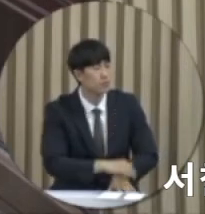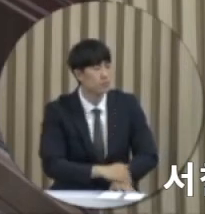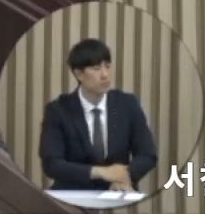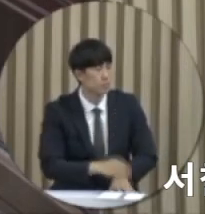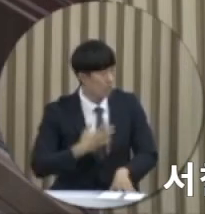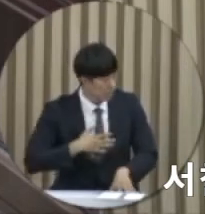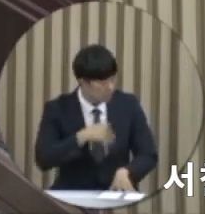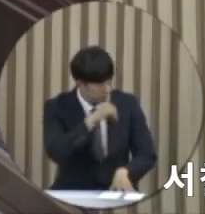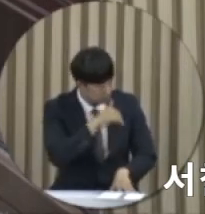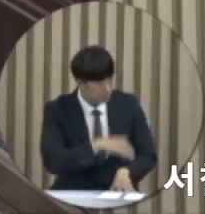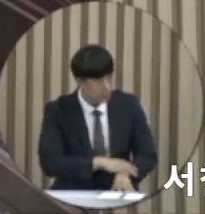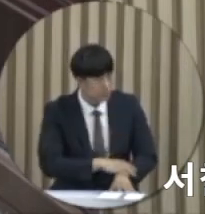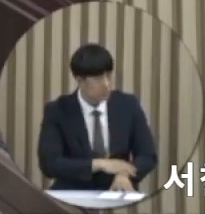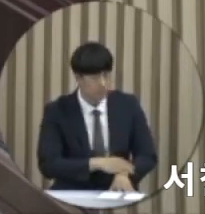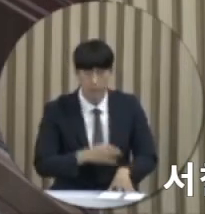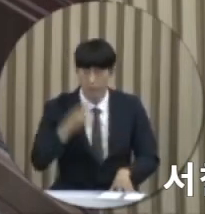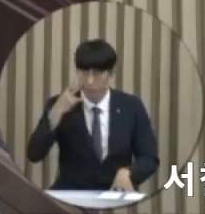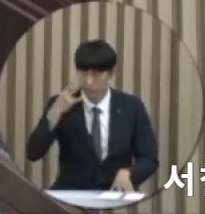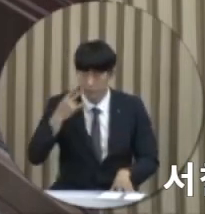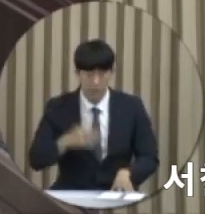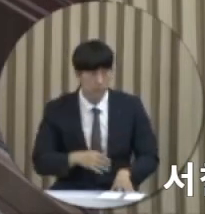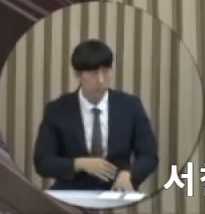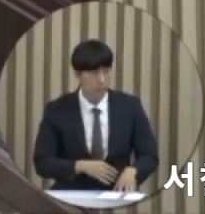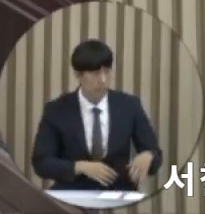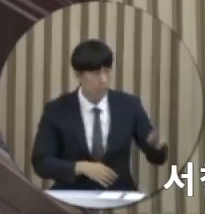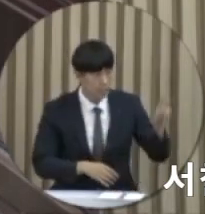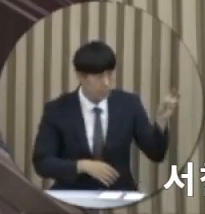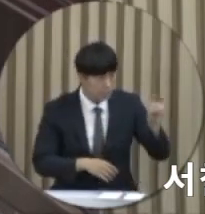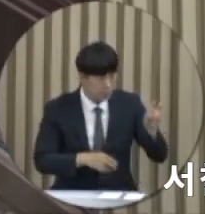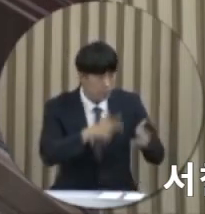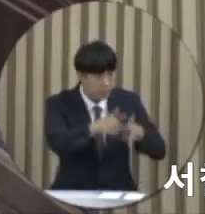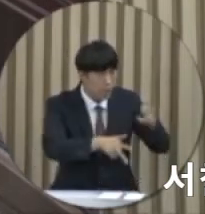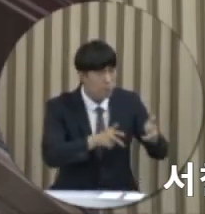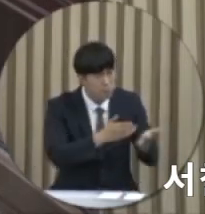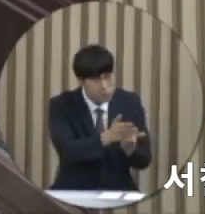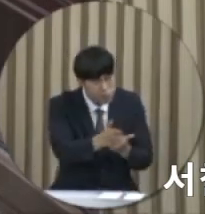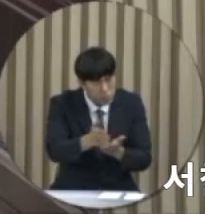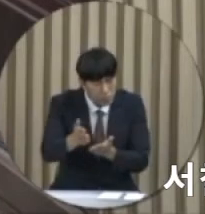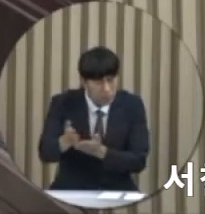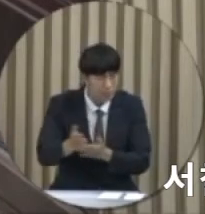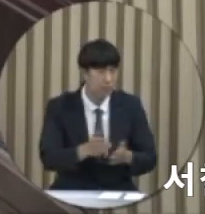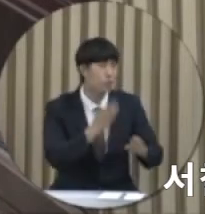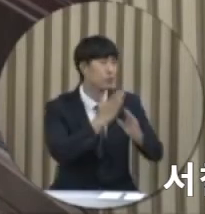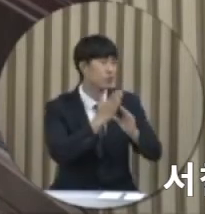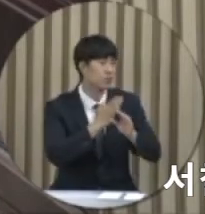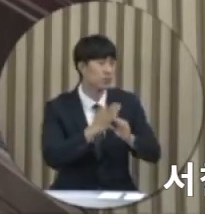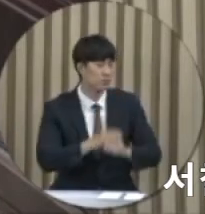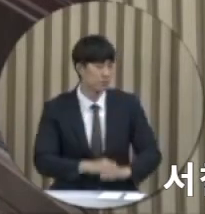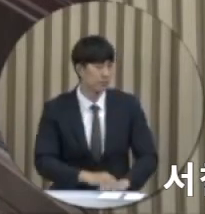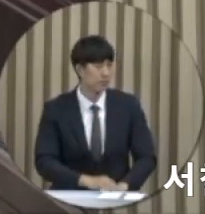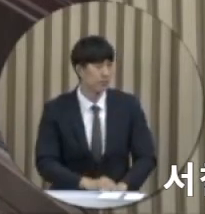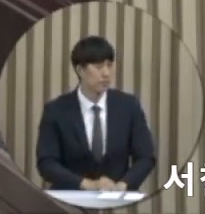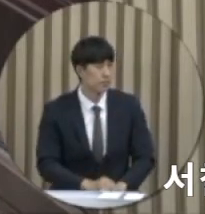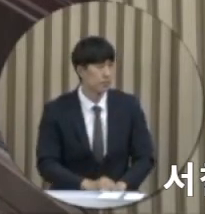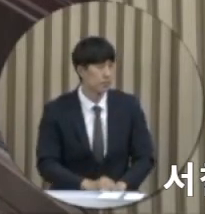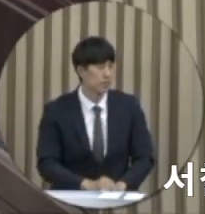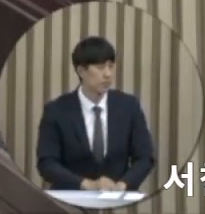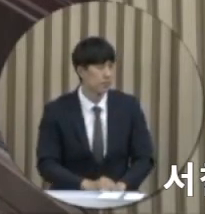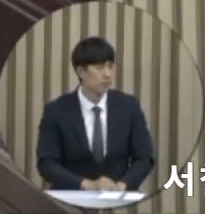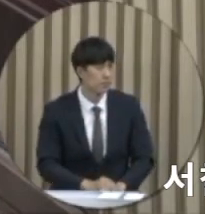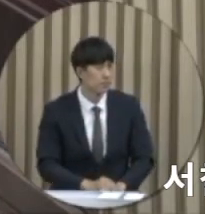알고 계시죠? 네. 네. 아마 20개의 사업들이 아마 이런 대책을 지금 논의해야 될 거라고 생각이 듭니다.